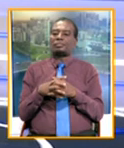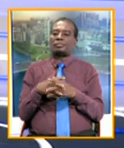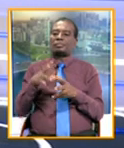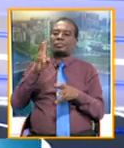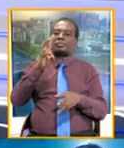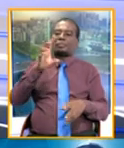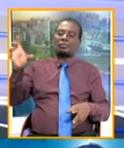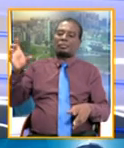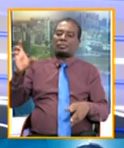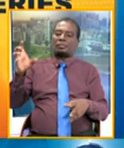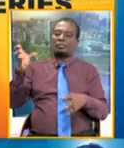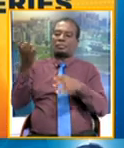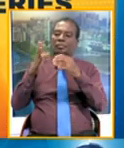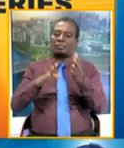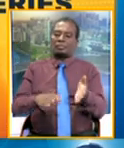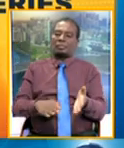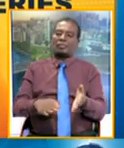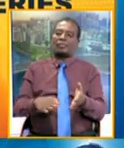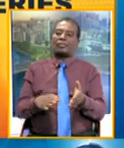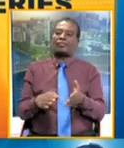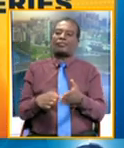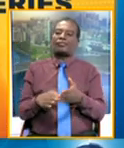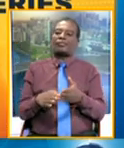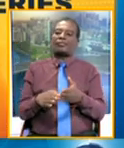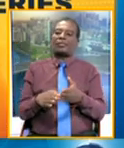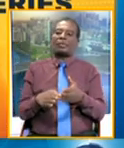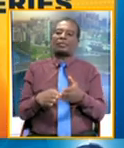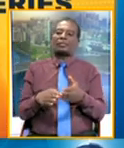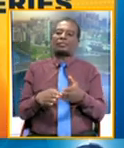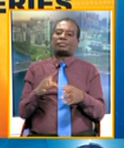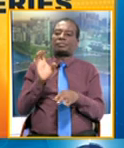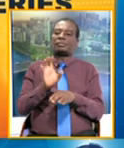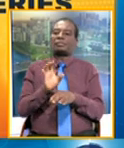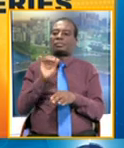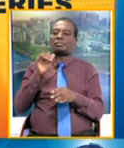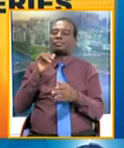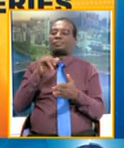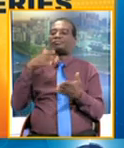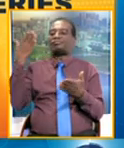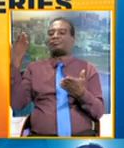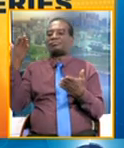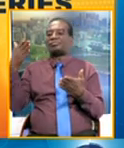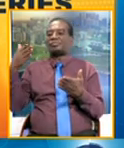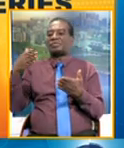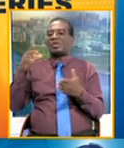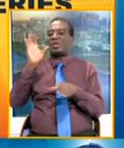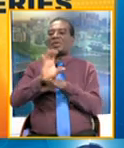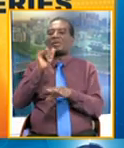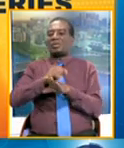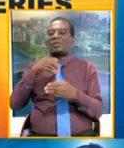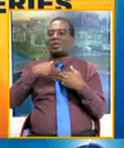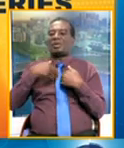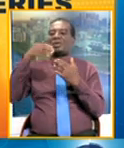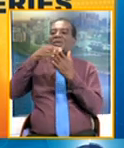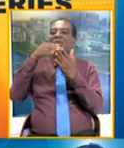700 morts. La Côte d'Ivoire a atteint la barre des 700 morts de COVID-19. Les cas de contamination, eux aussi, augmentent. En plus